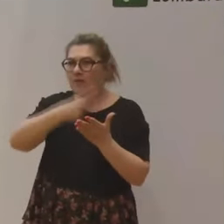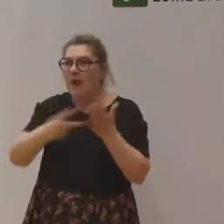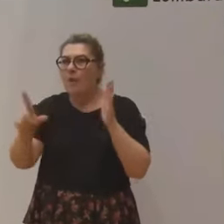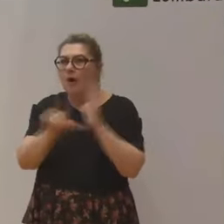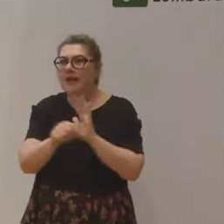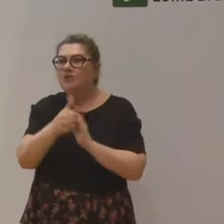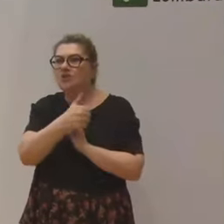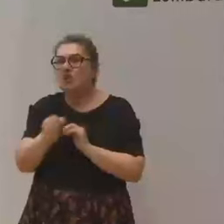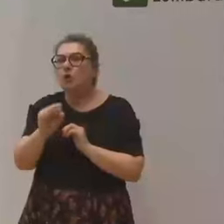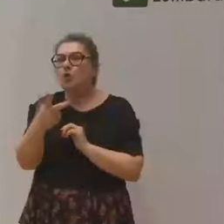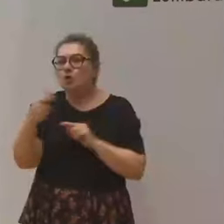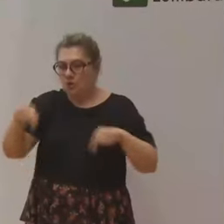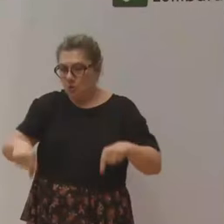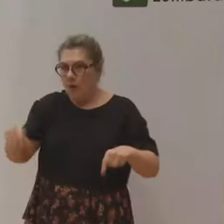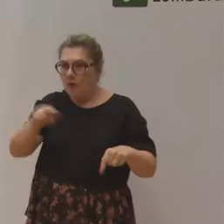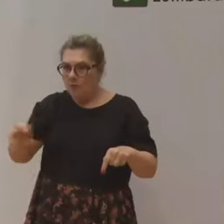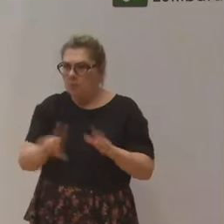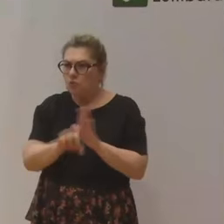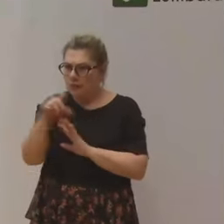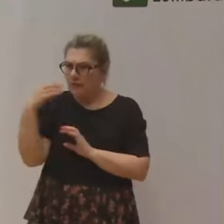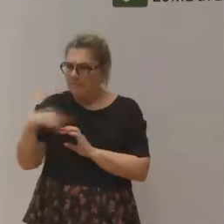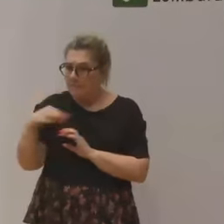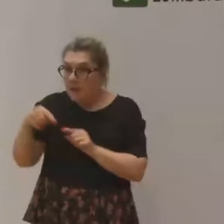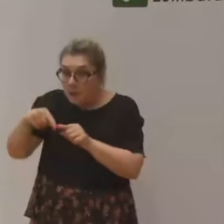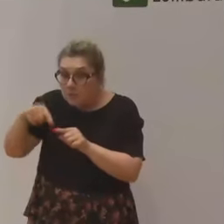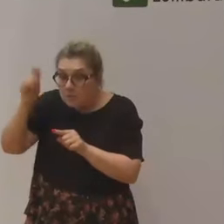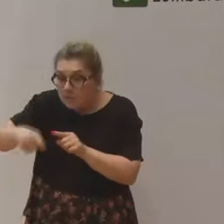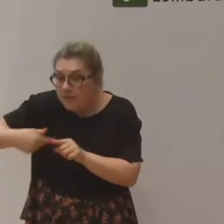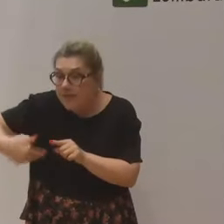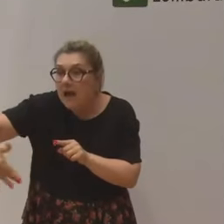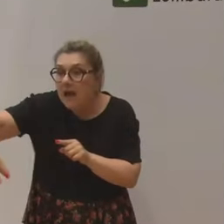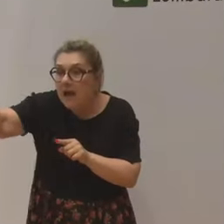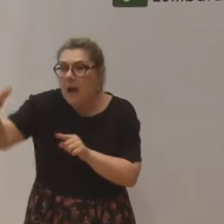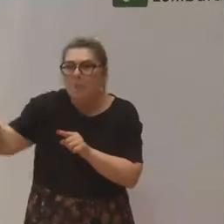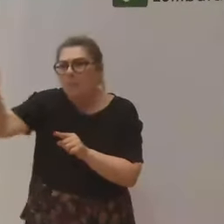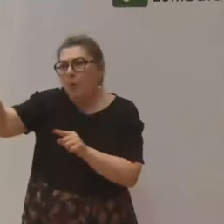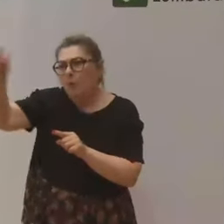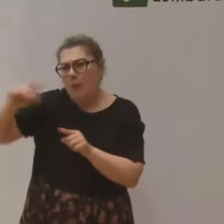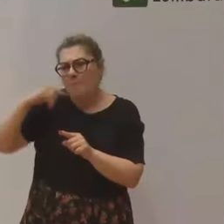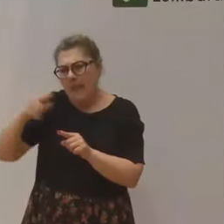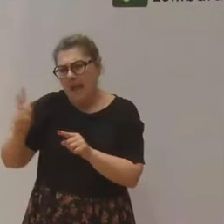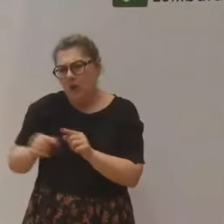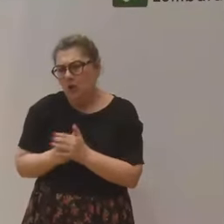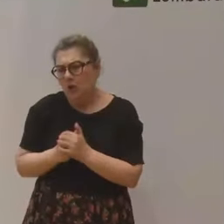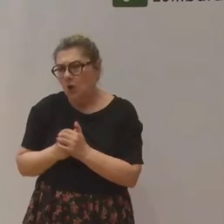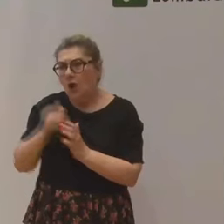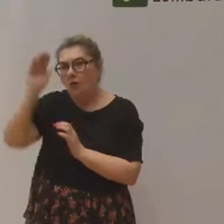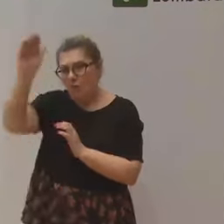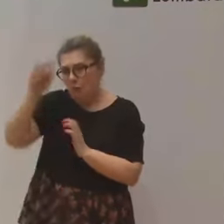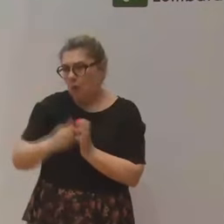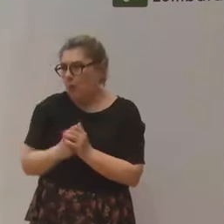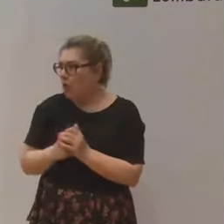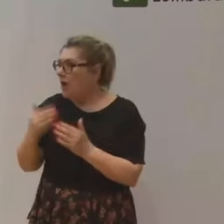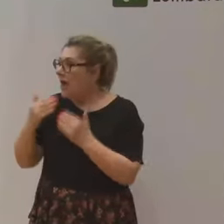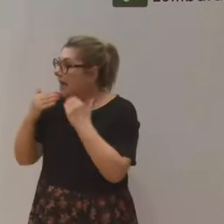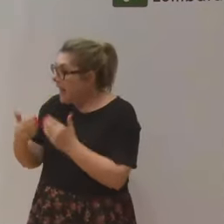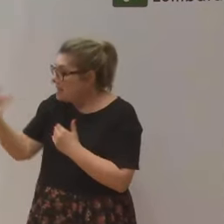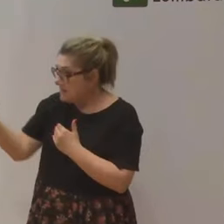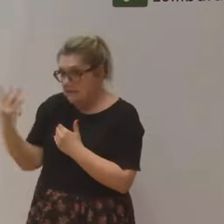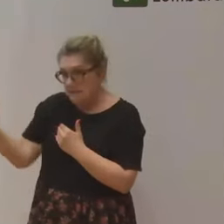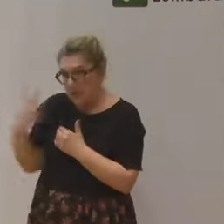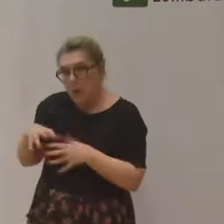in Regione Lombardia con ottimi risultati. Da qui partiamo per fare ancora di più, ancora meglio per il futuro, grazie anche al